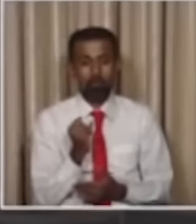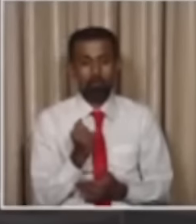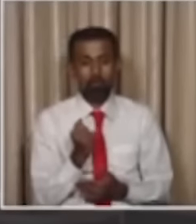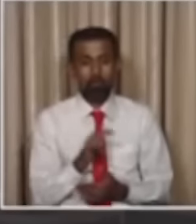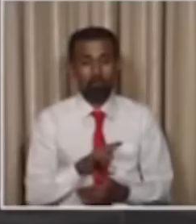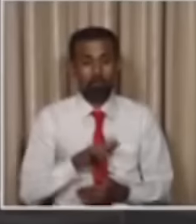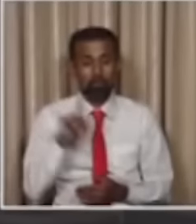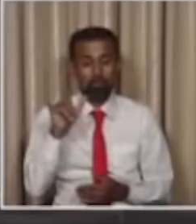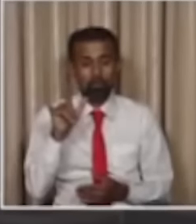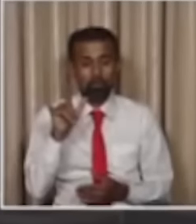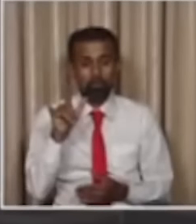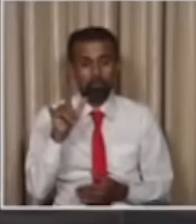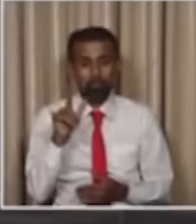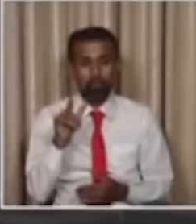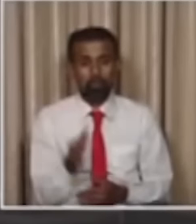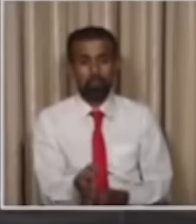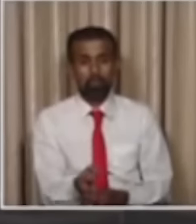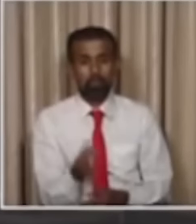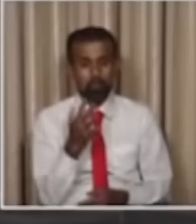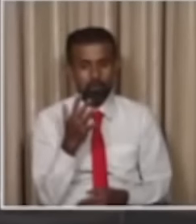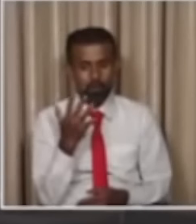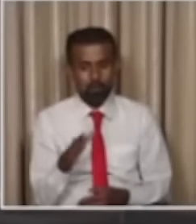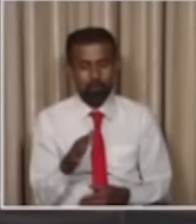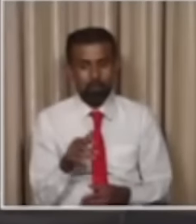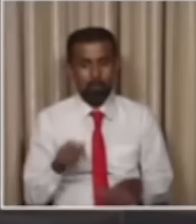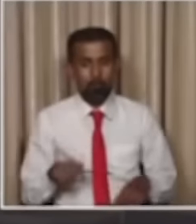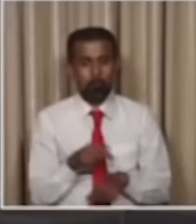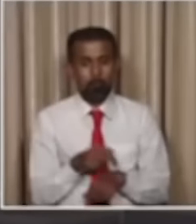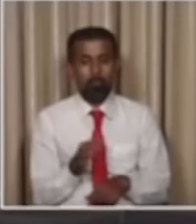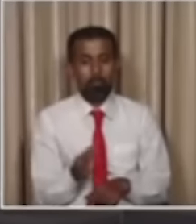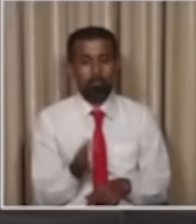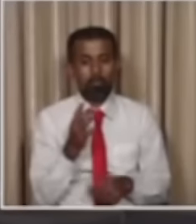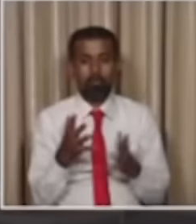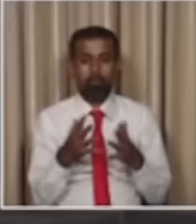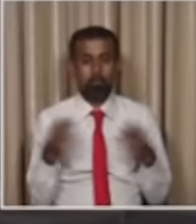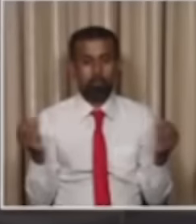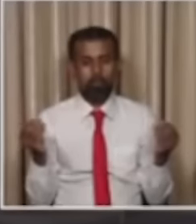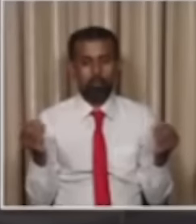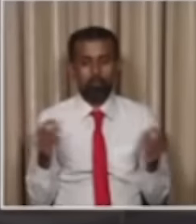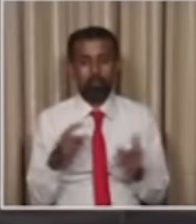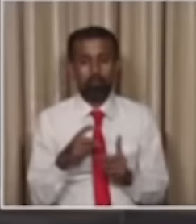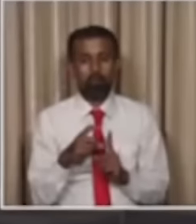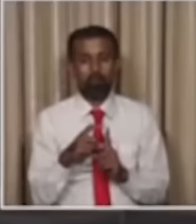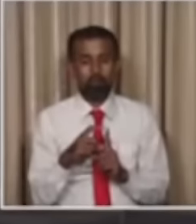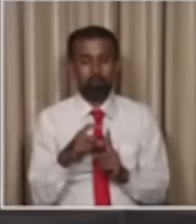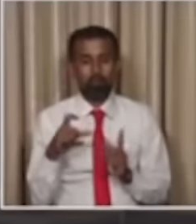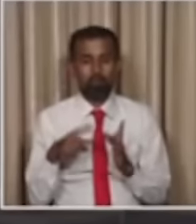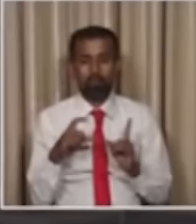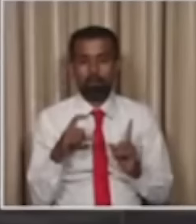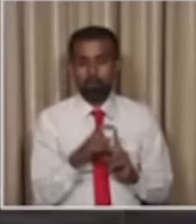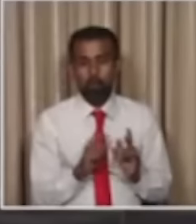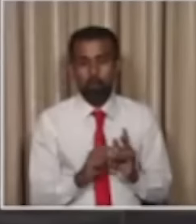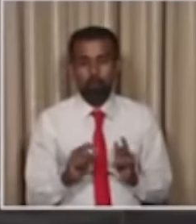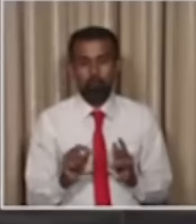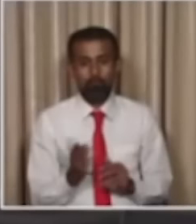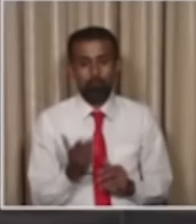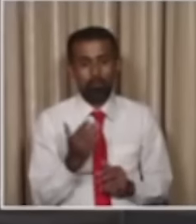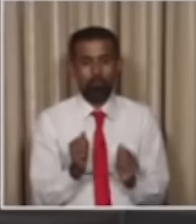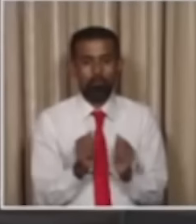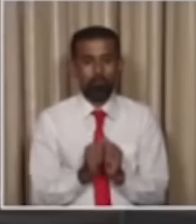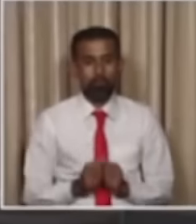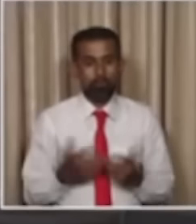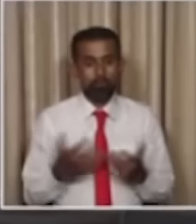ගුවන් ගමන් තහනම් කර ඇති අතර මේ වන විට එම තහනම් ඉවත් කිරීමට අධ්‍යක්ෂක අපරාධ පරීක්ෂණ දෙපාර්තමේන්තුව විසින් කටයුතු